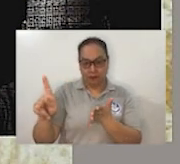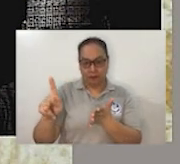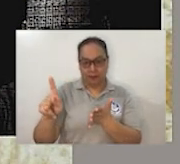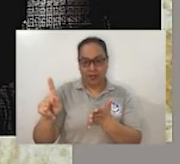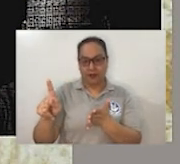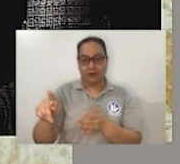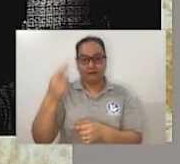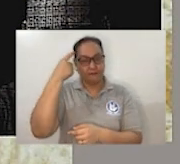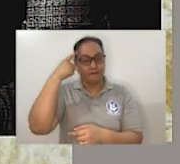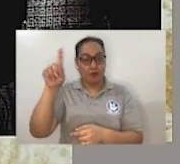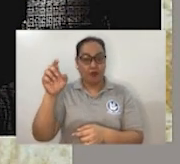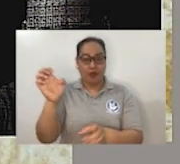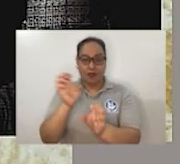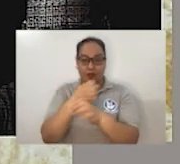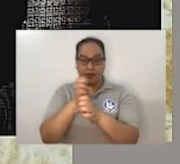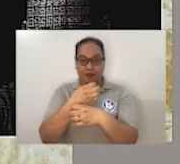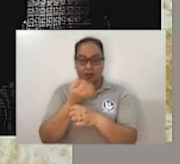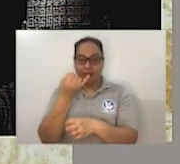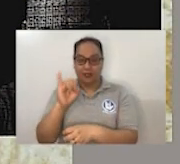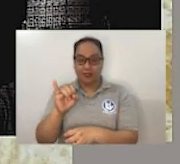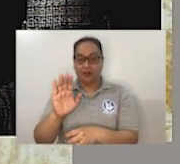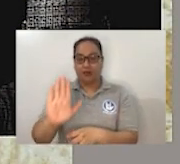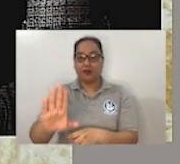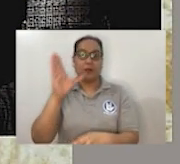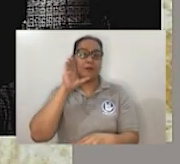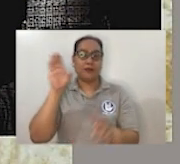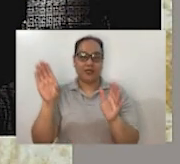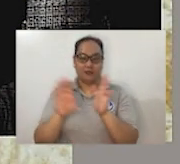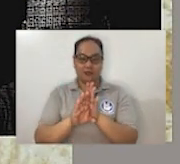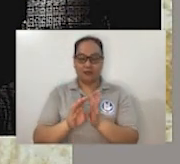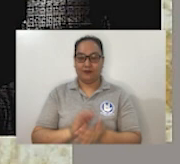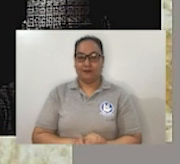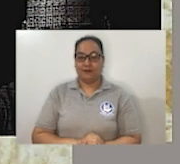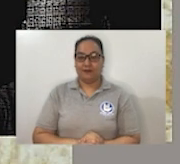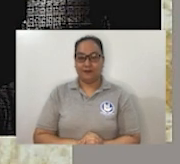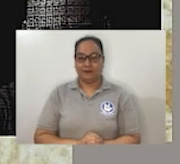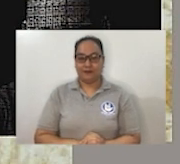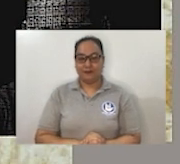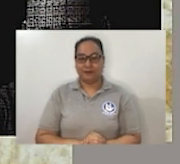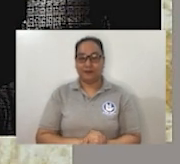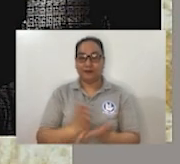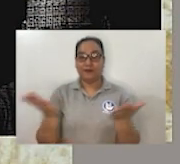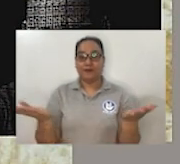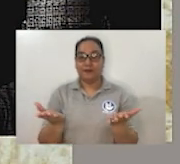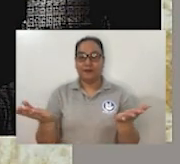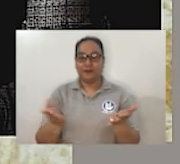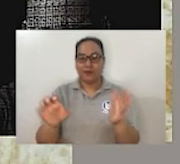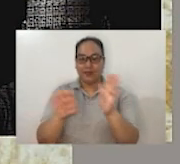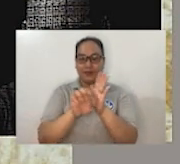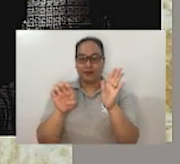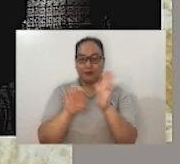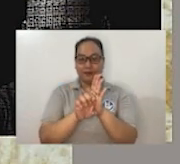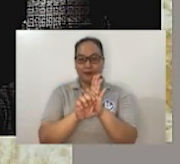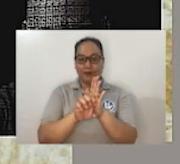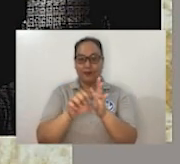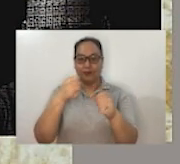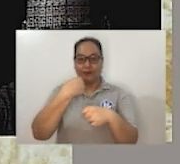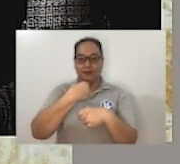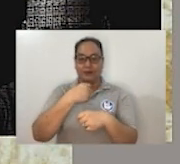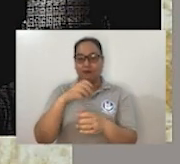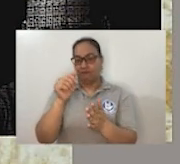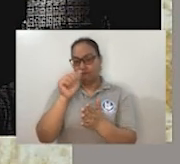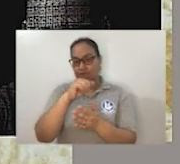exposure, caricature, cartoon effect, vector art, oil painting, and